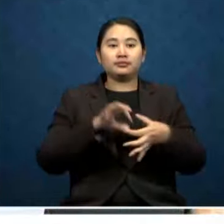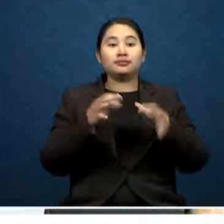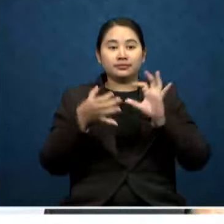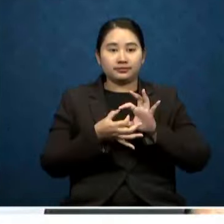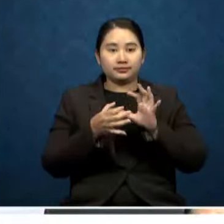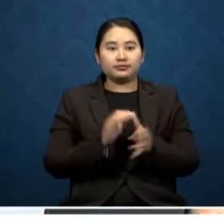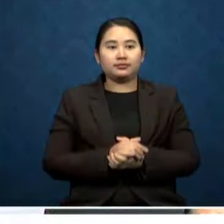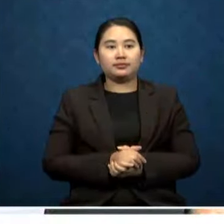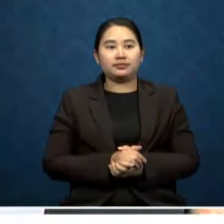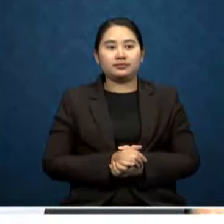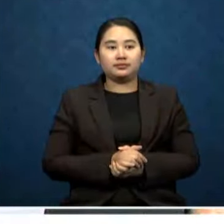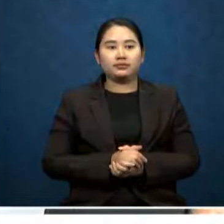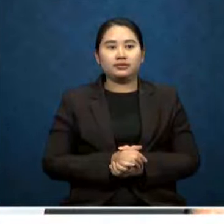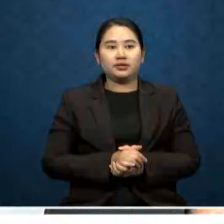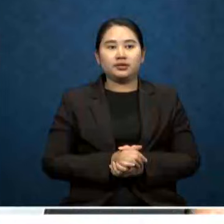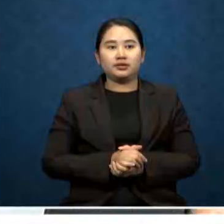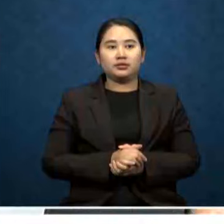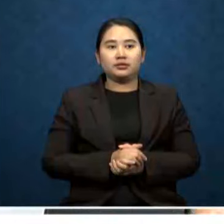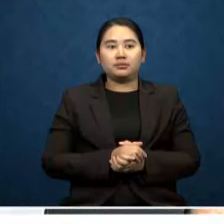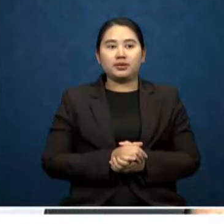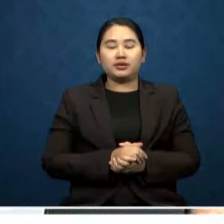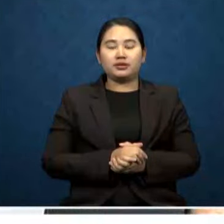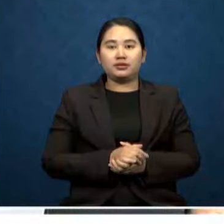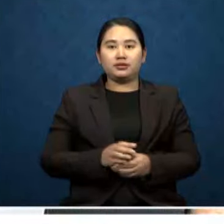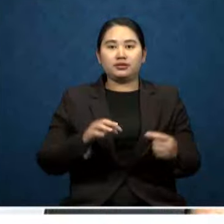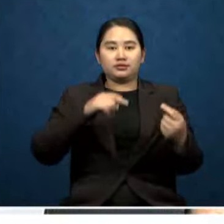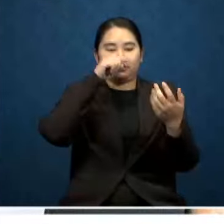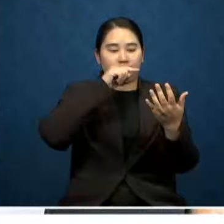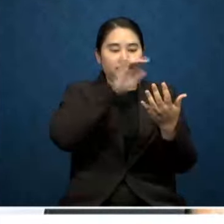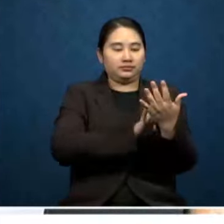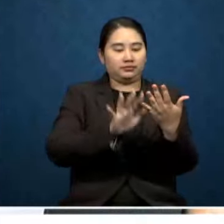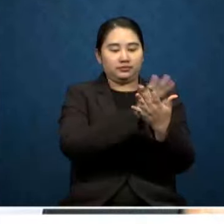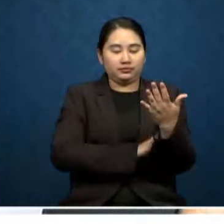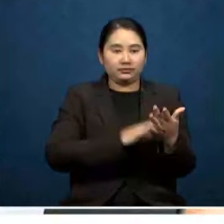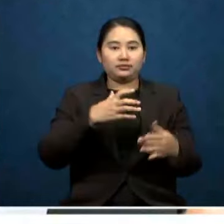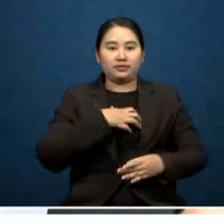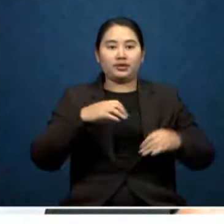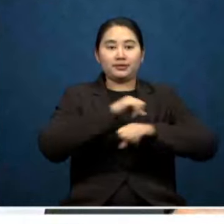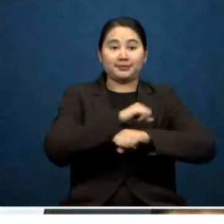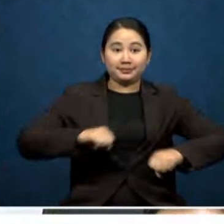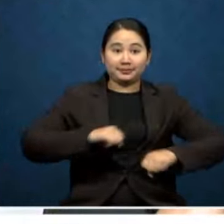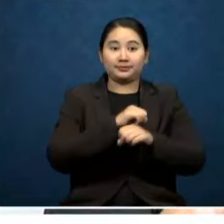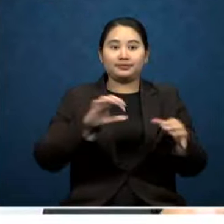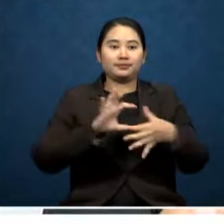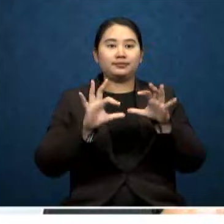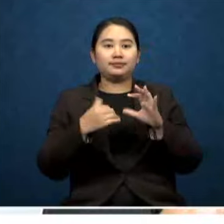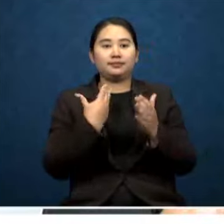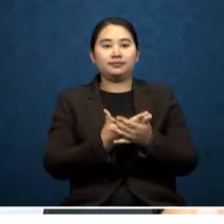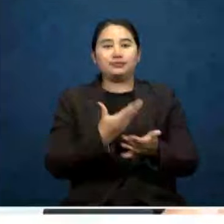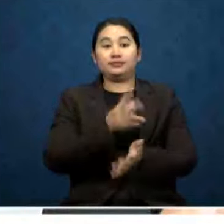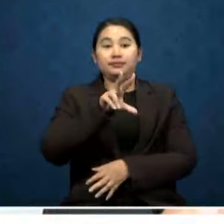ครับคนอยากออกกำลังกายทั่วประเทศครับแต่ไม่มีอุปกรณ์กีฬาเอา 30บาทคูณ